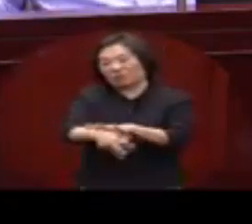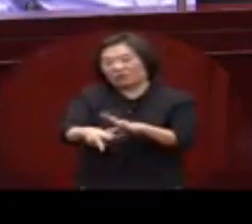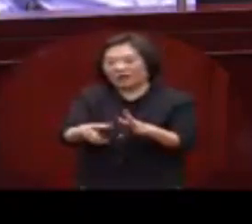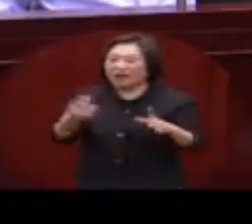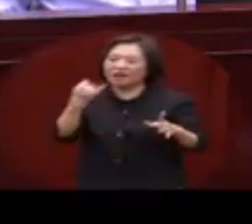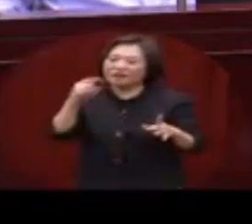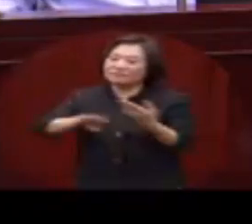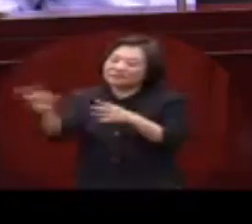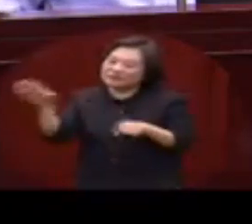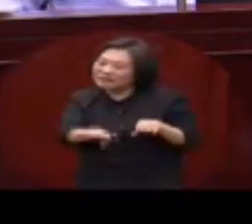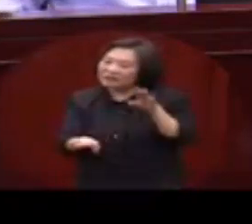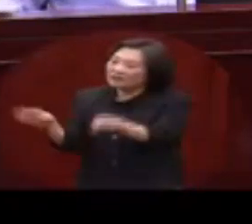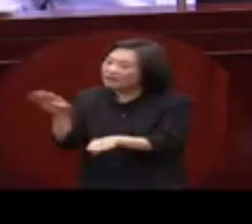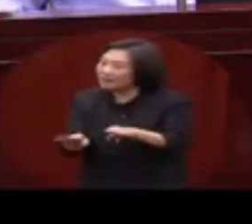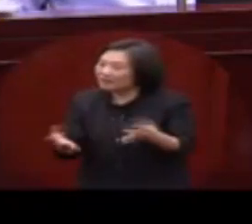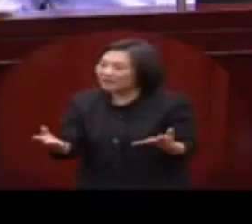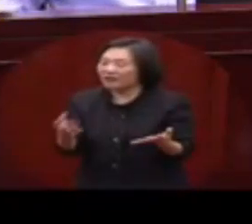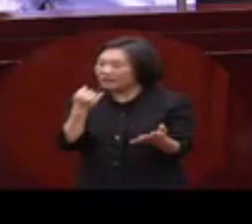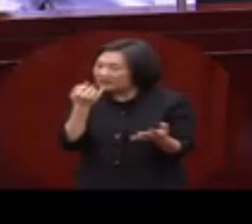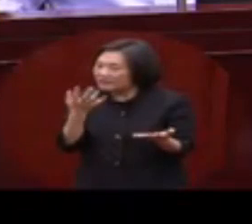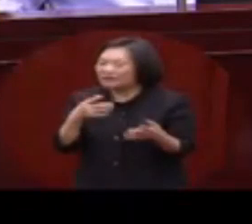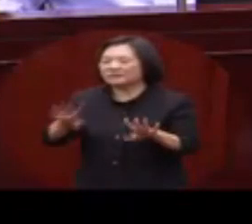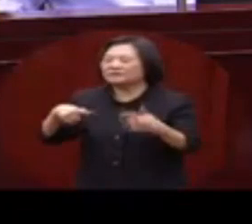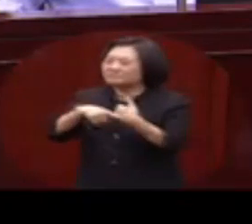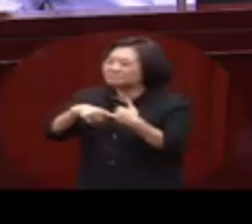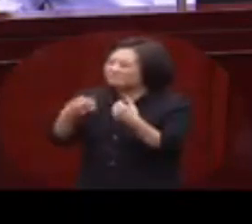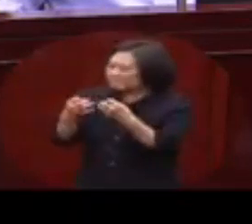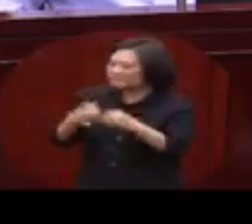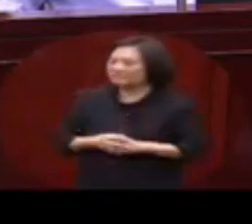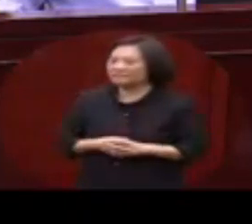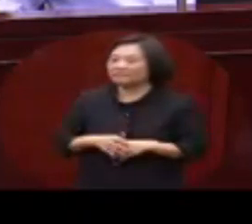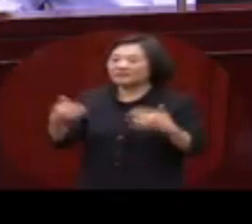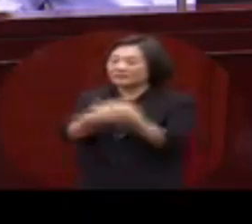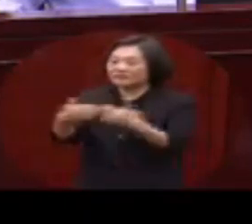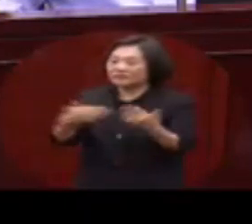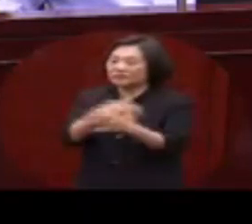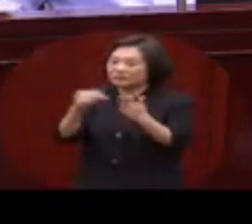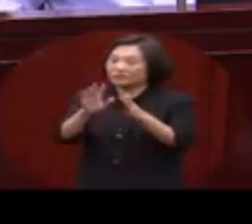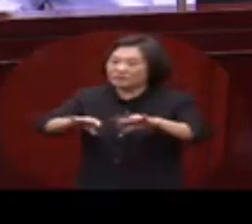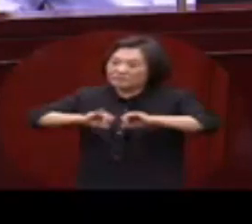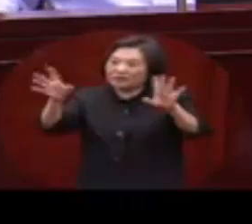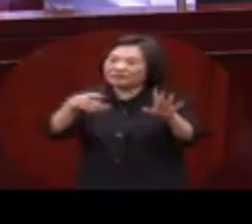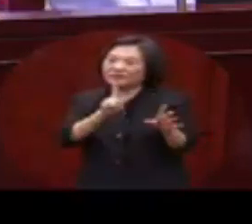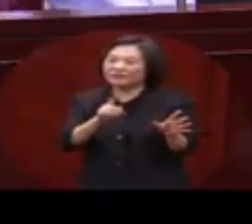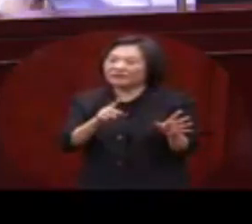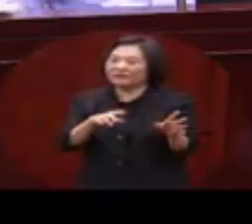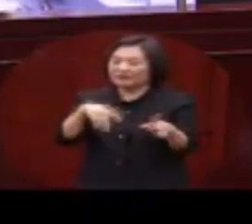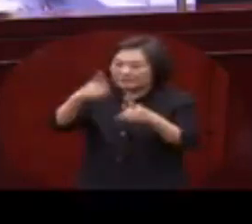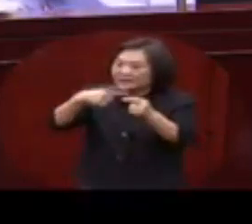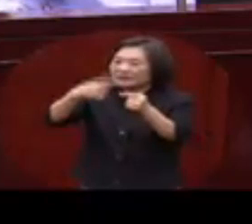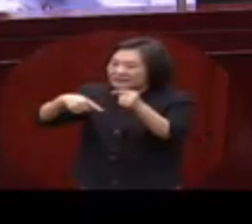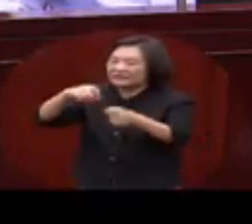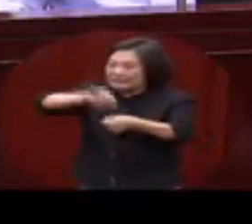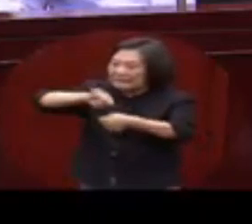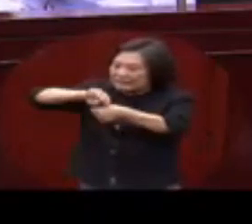3000格了 U-Parking。 那交通局给我的报表是说，他一开始还写得比较保守，他说每年增加